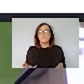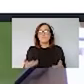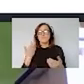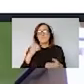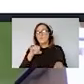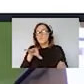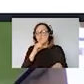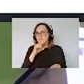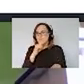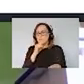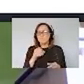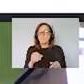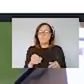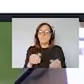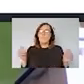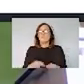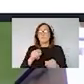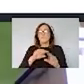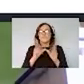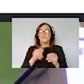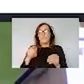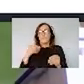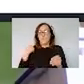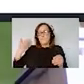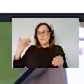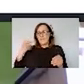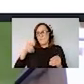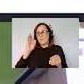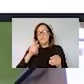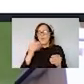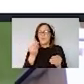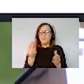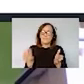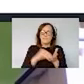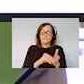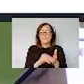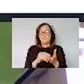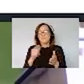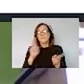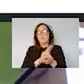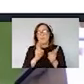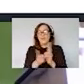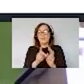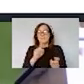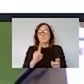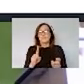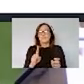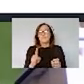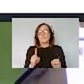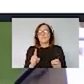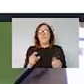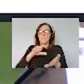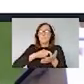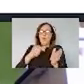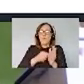dużo, proszę Państwa, mamy teraz możliwości. Tam w prezentacji będzie jeszcze spotkanie z pokojami